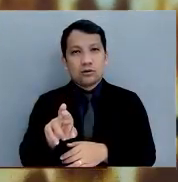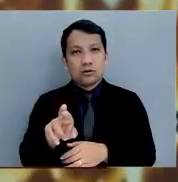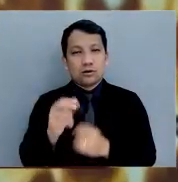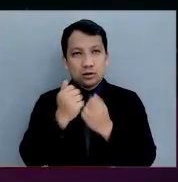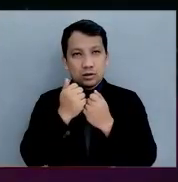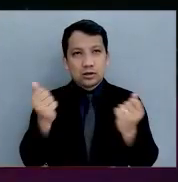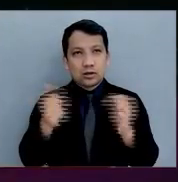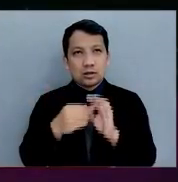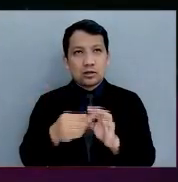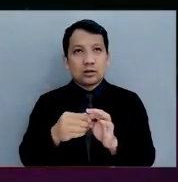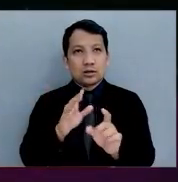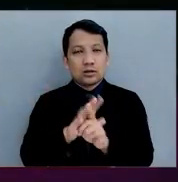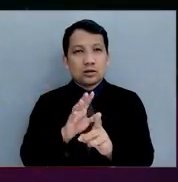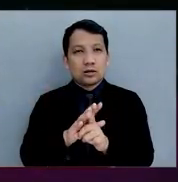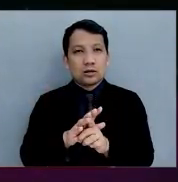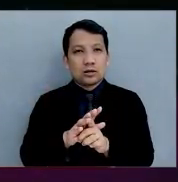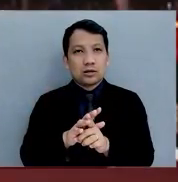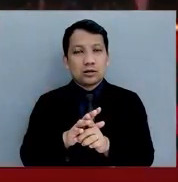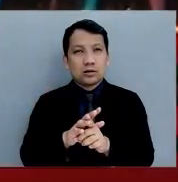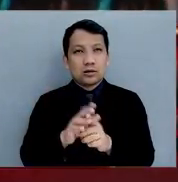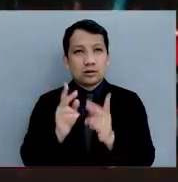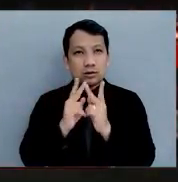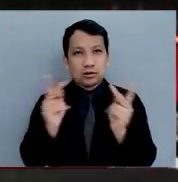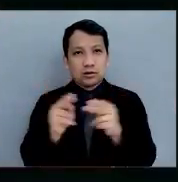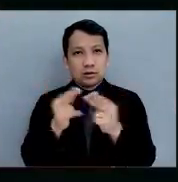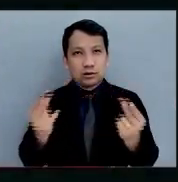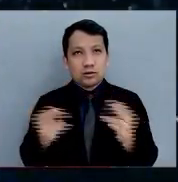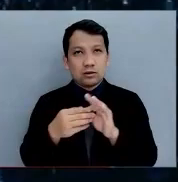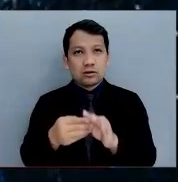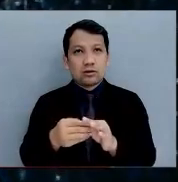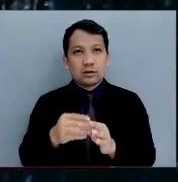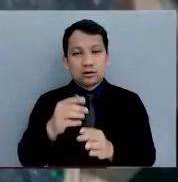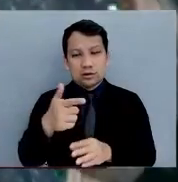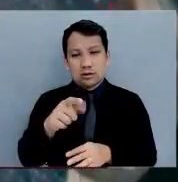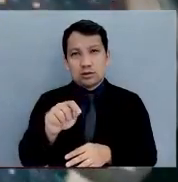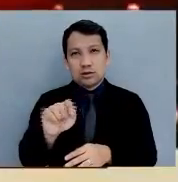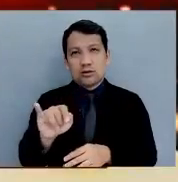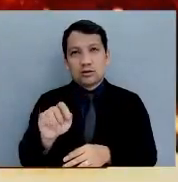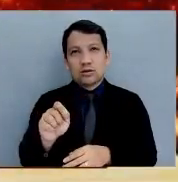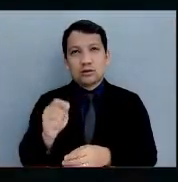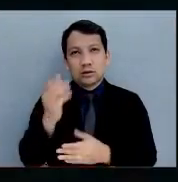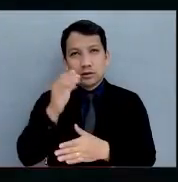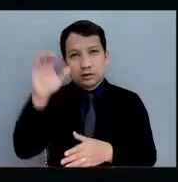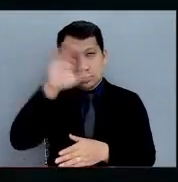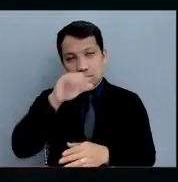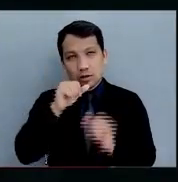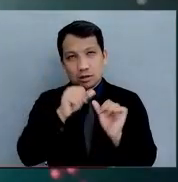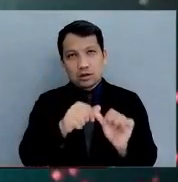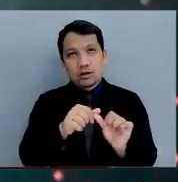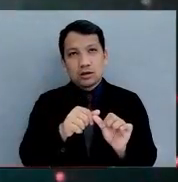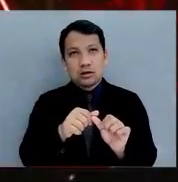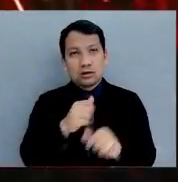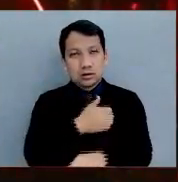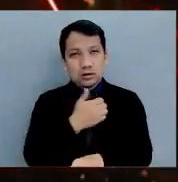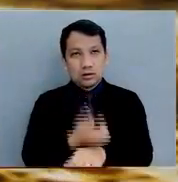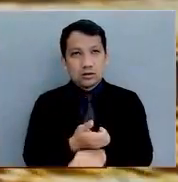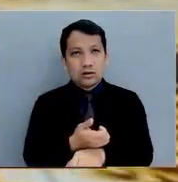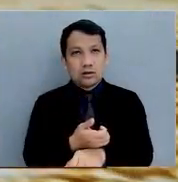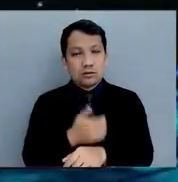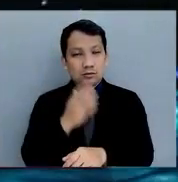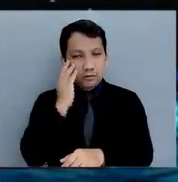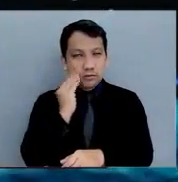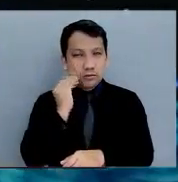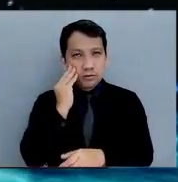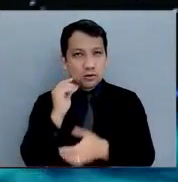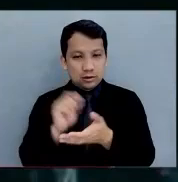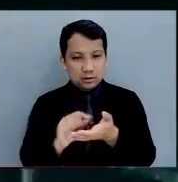Inanunso yan ng sikat na newspaper publisher na Gannett. Ilan sa mga hinahanap nila ay energetic, experienced